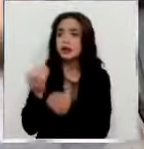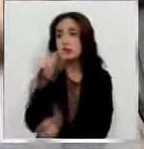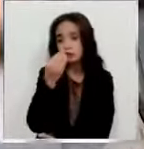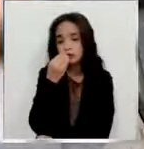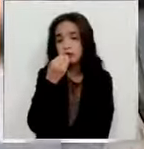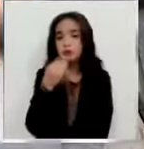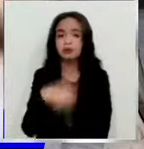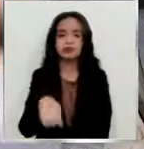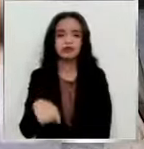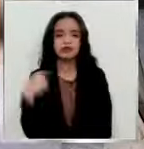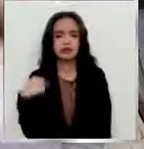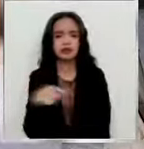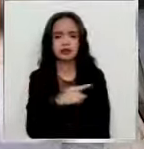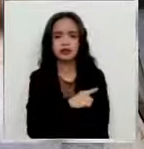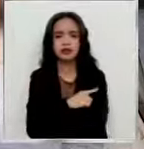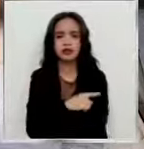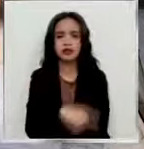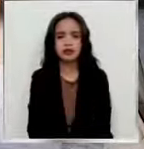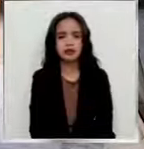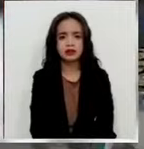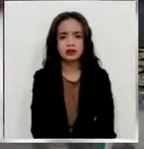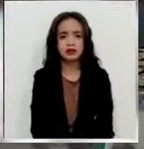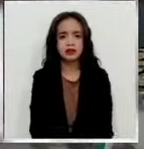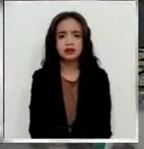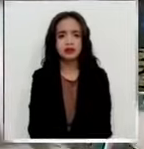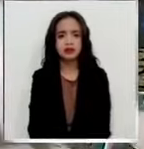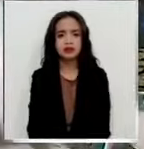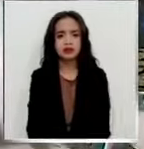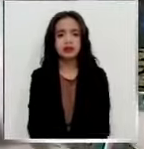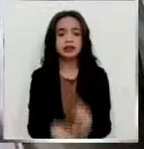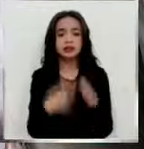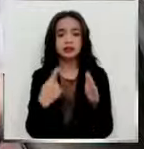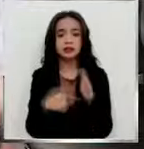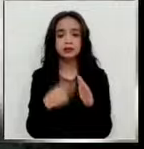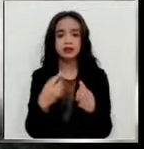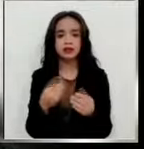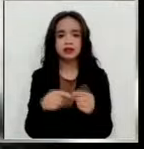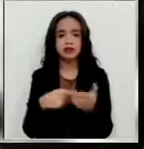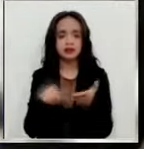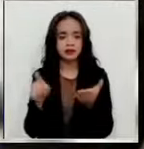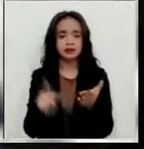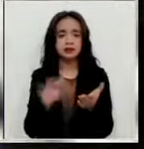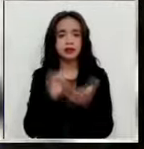kami, bisa po, nakakabayad kami ng lahat ng bill namin. Nang araw na iyon,